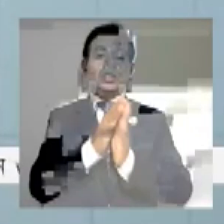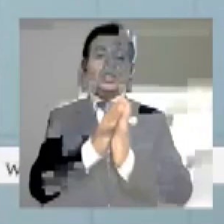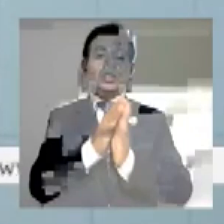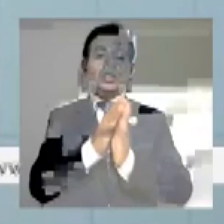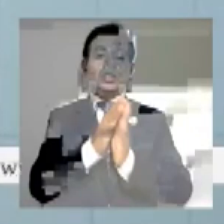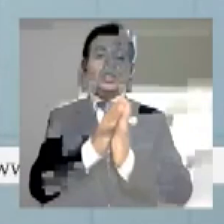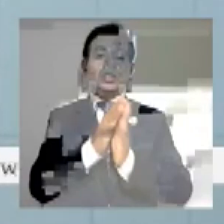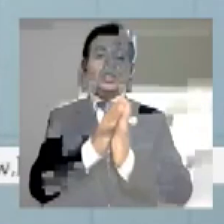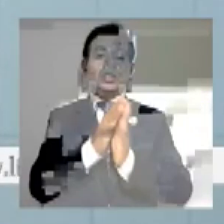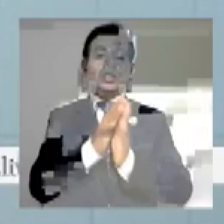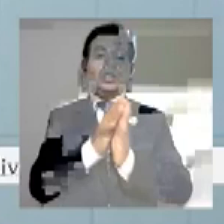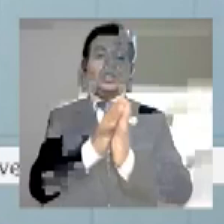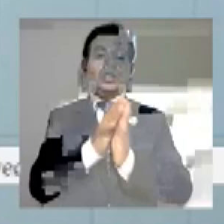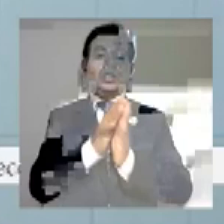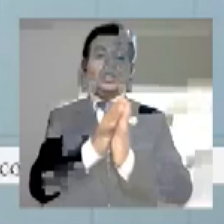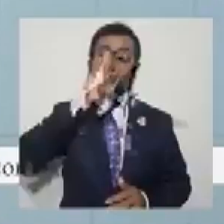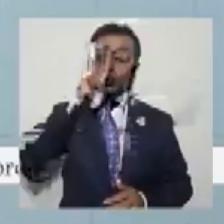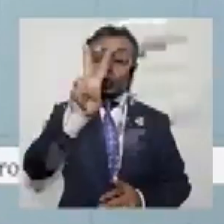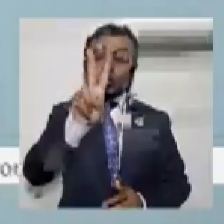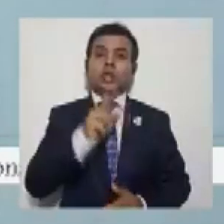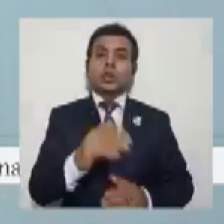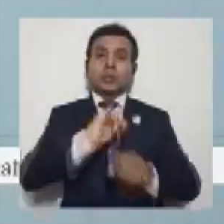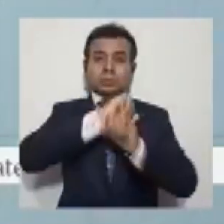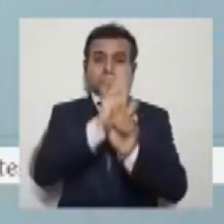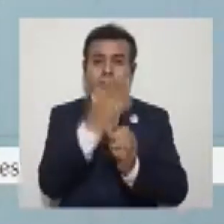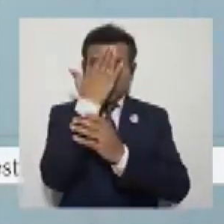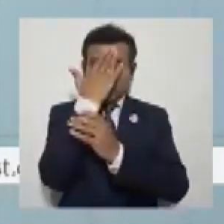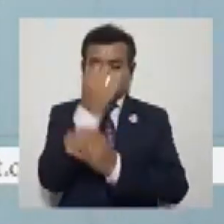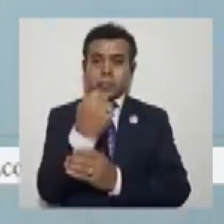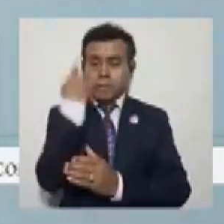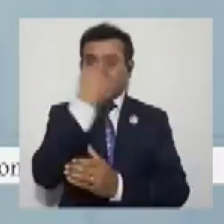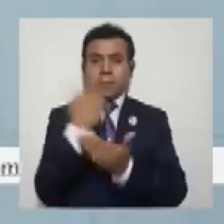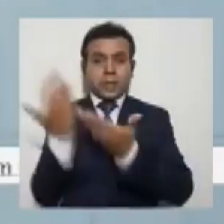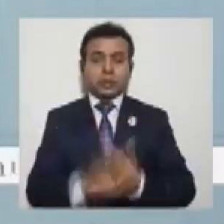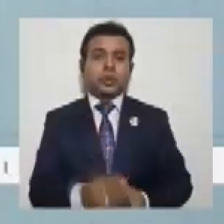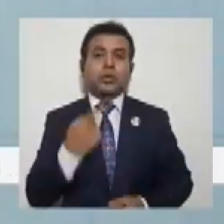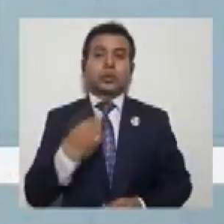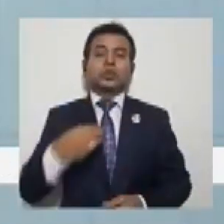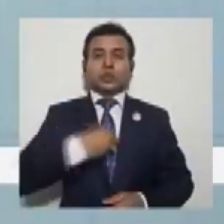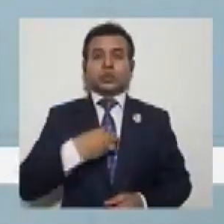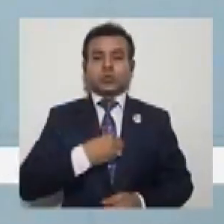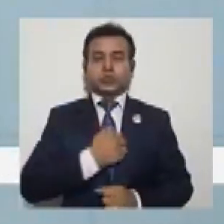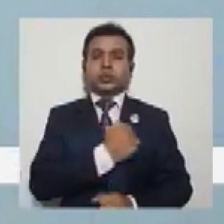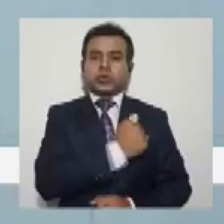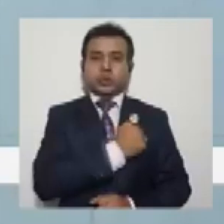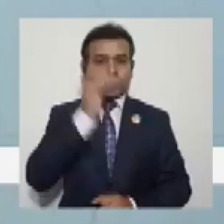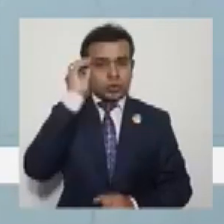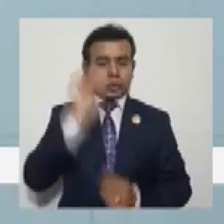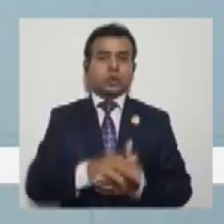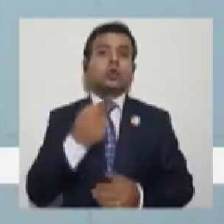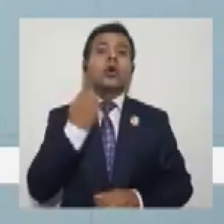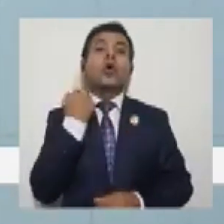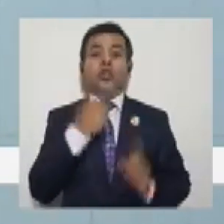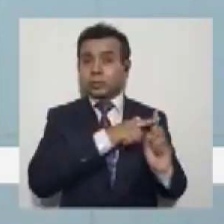অত্যন্ত দুঃখের সাথে জানাচ্ছি, গত 24 ঘন্টায় আরো 9 জন মৃত্যুবরণ করেছেন, এবং এ পর্যন্ত মৃত্যুর